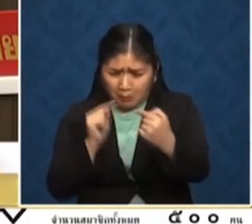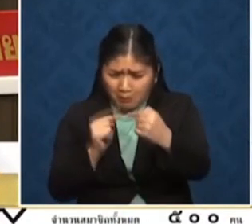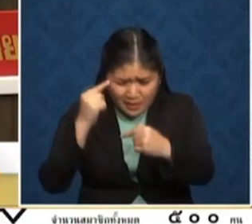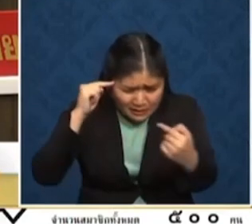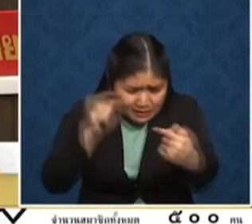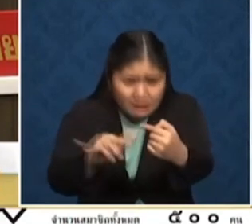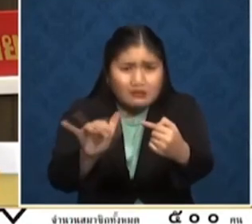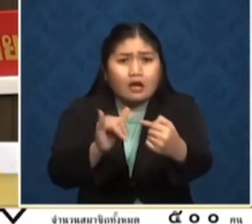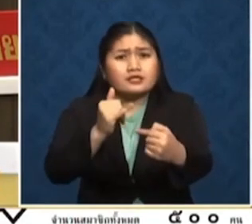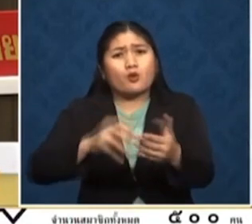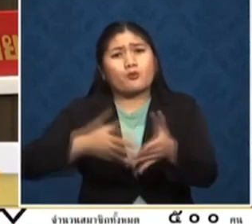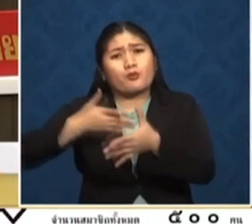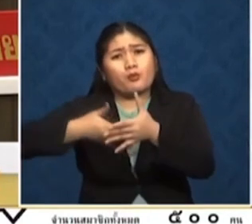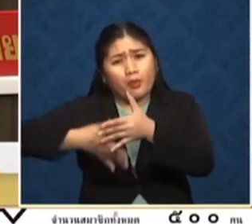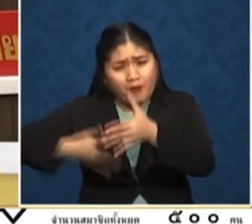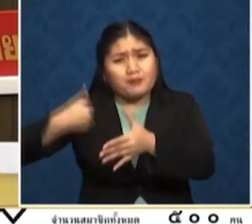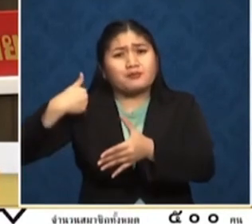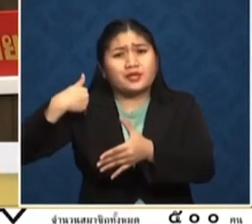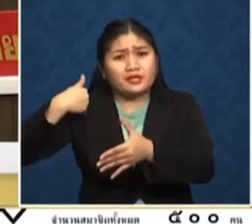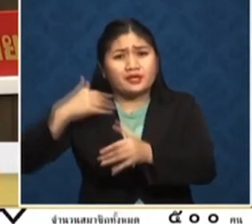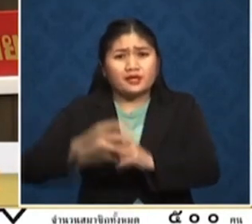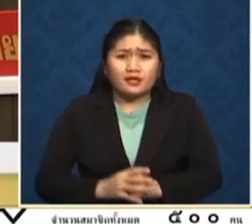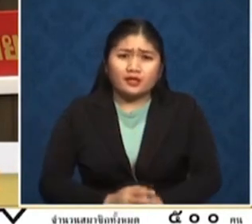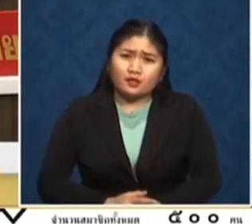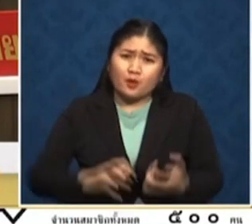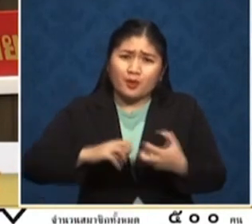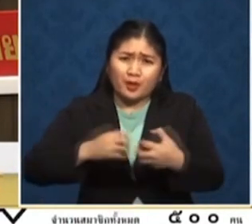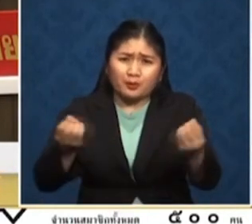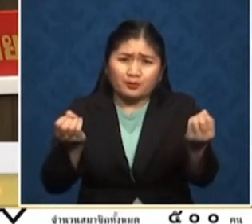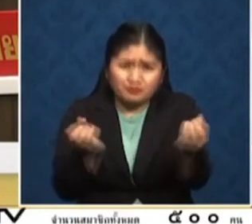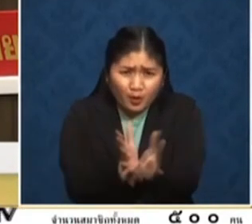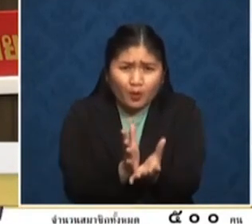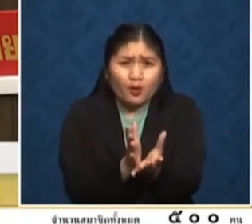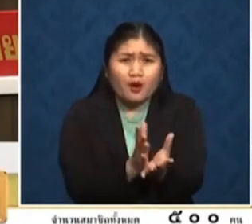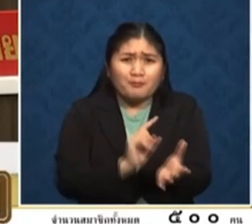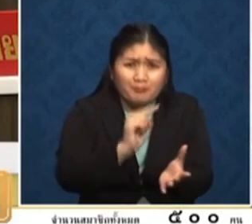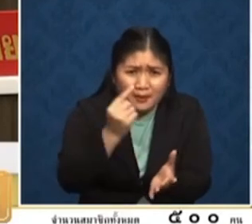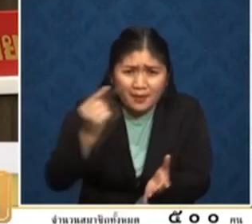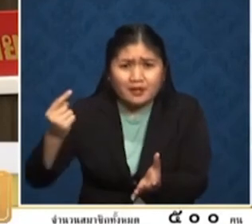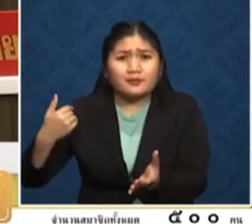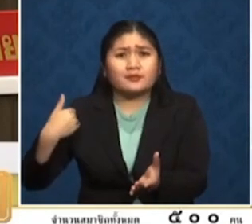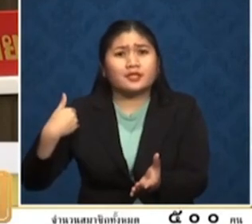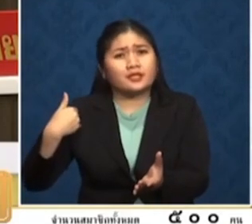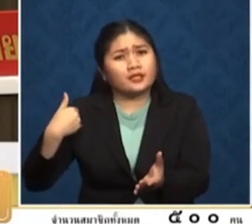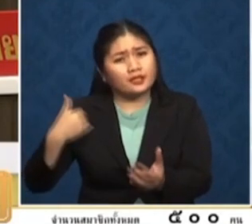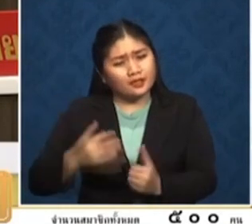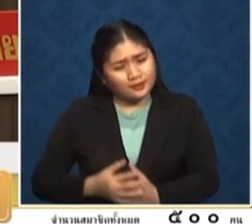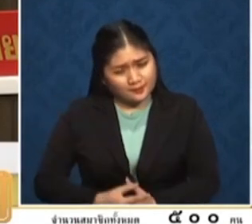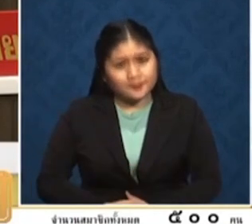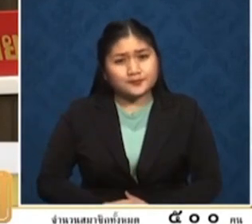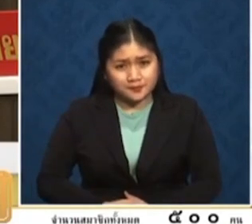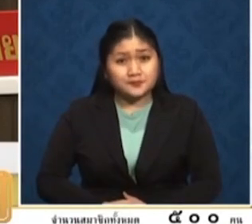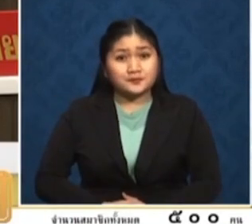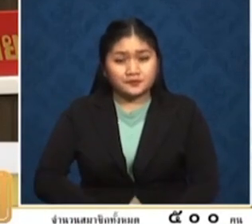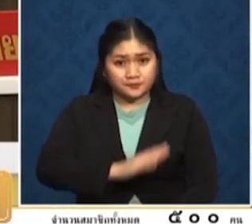ติดตามมาจะเป็นไปในลักษณะสร้างปัญหาต่อก่อปัญหาใหม่ท่านประธานที่เคารพครับ